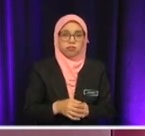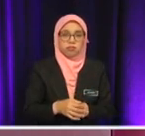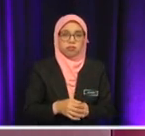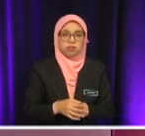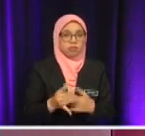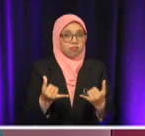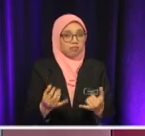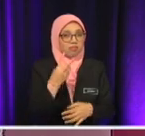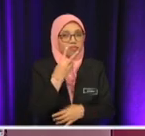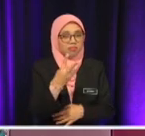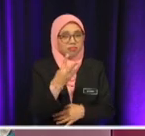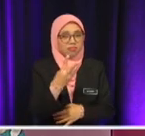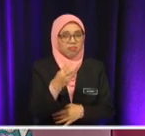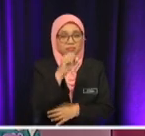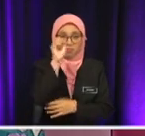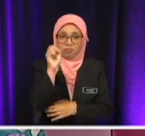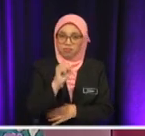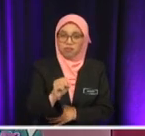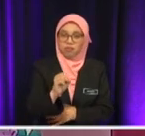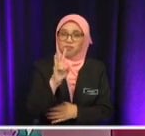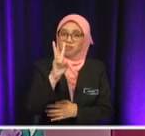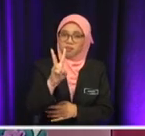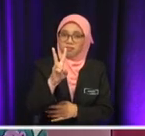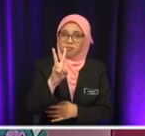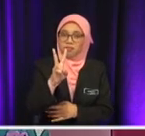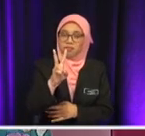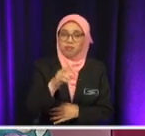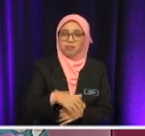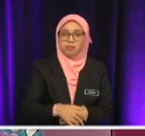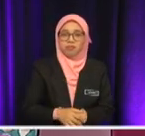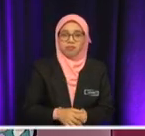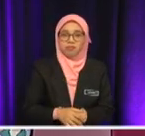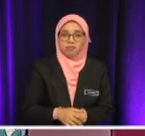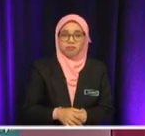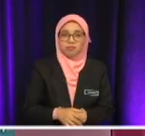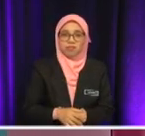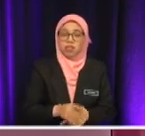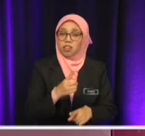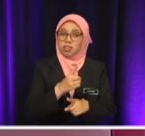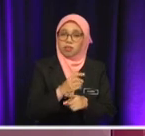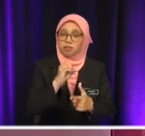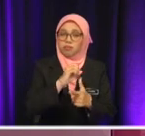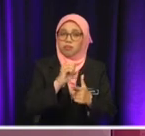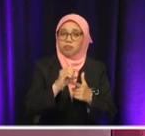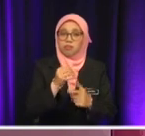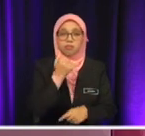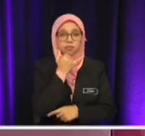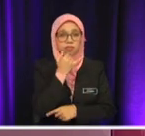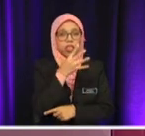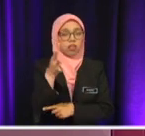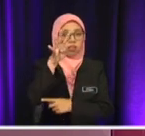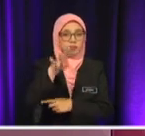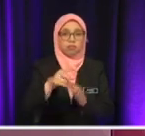kita teruskan lagi dengan soalan yang kedua. Masih lagi soalan fakta betul atau salah. Jadual menunjukkan penyertaan